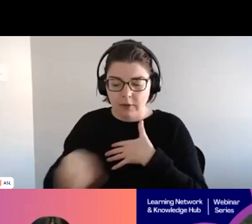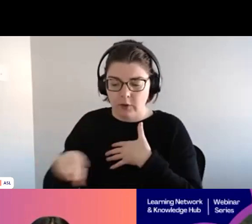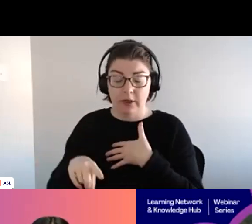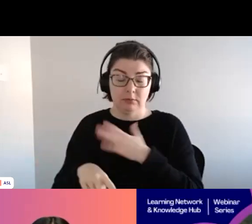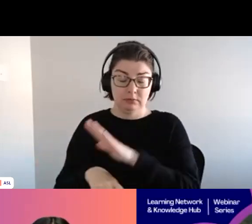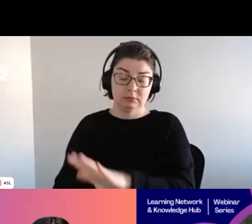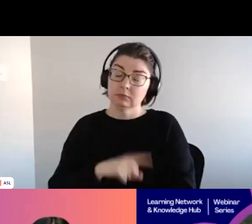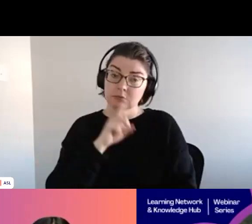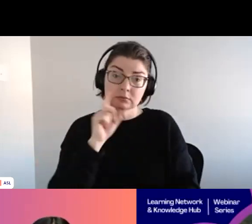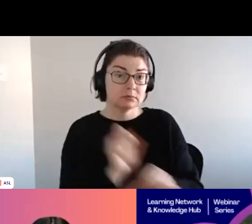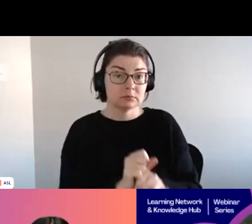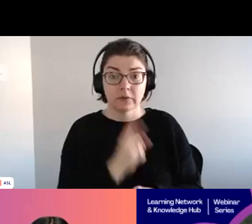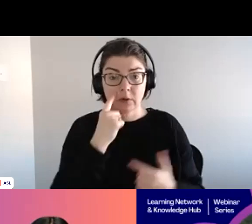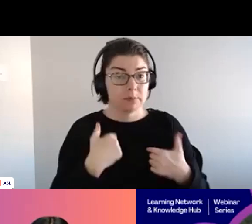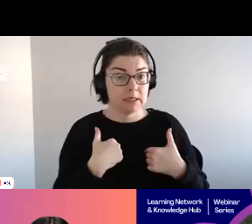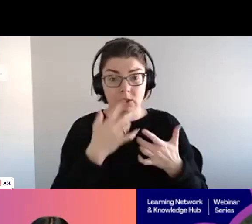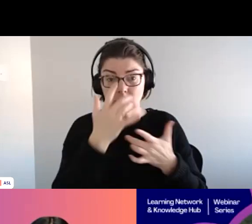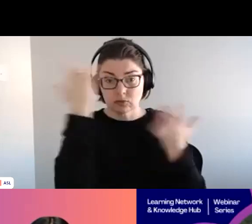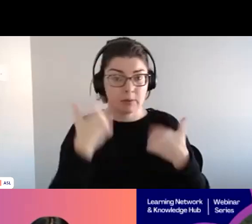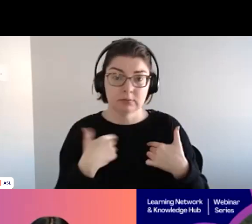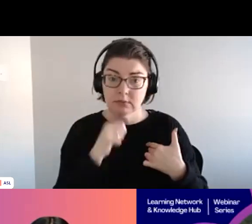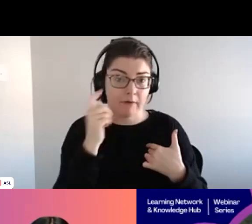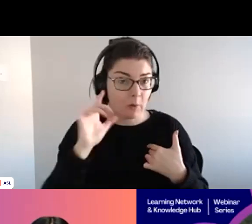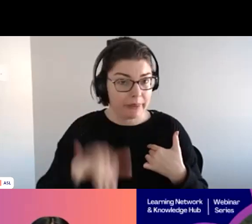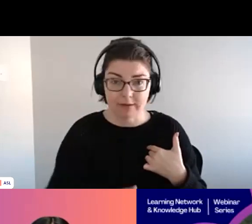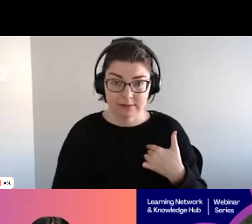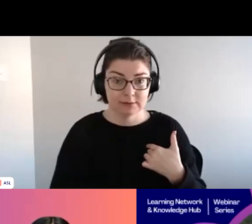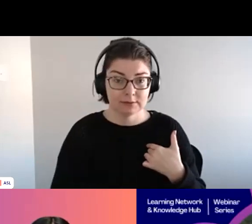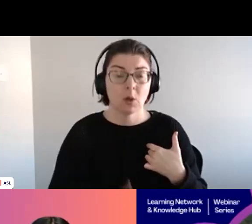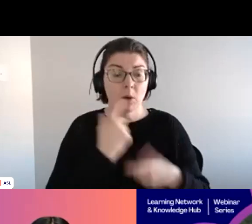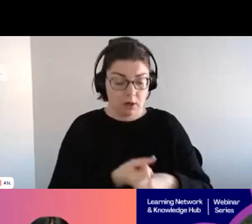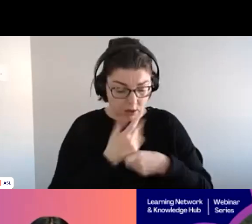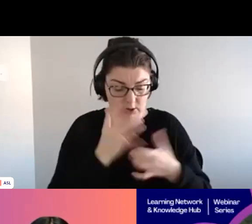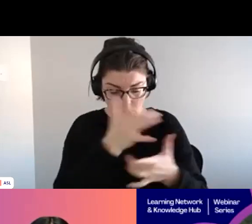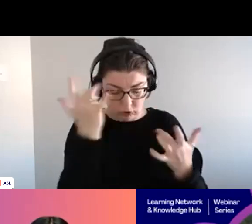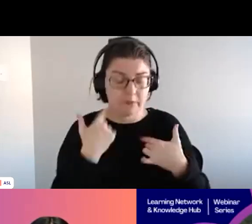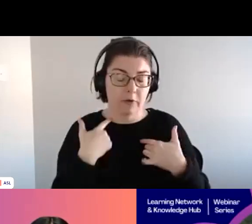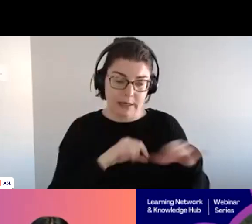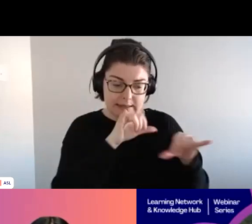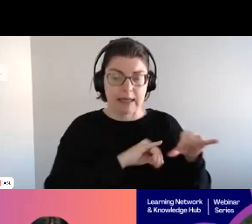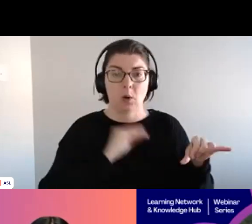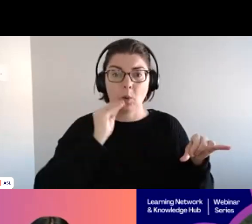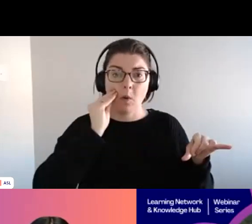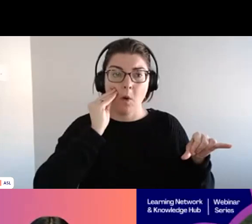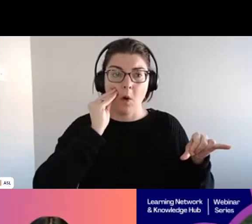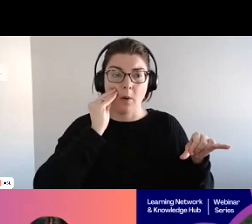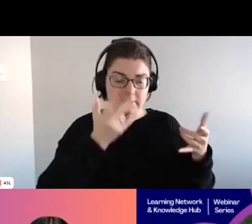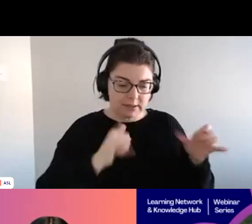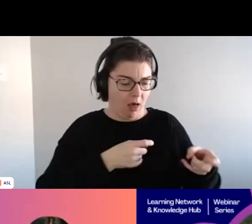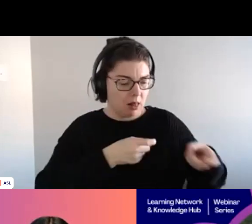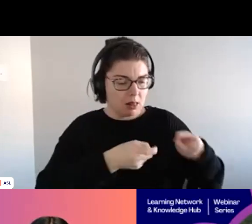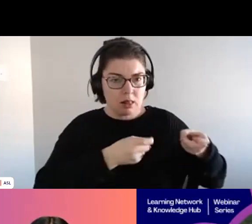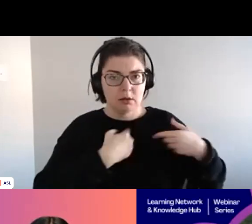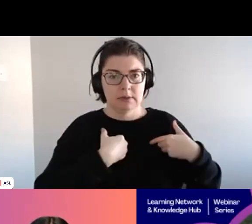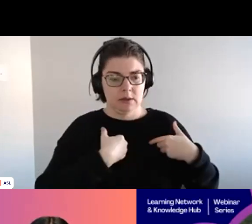leur capacité et l'accès à des services qui peuvent avoir titre de rester dans un